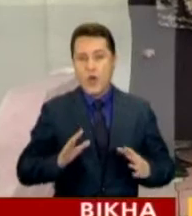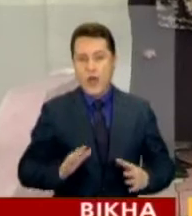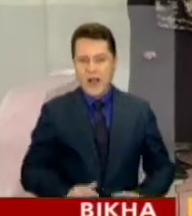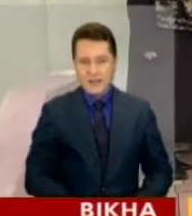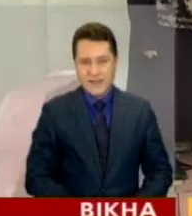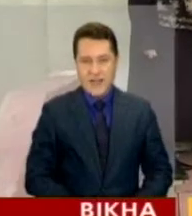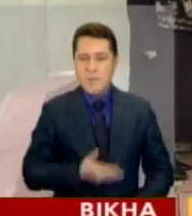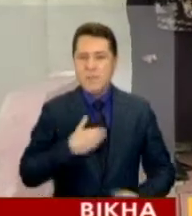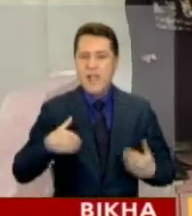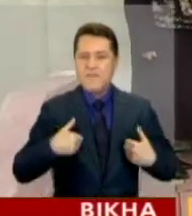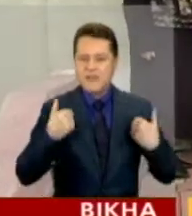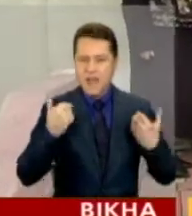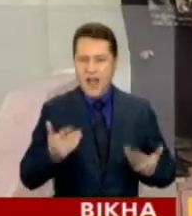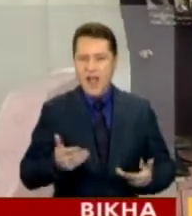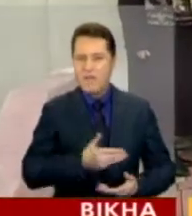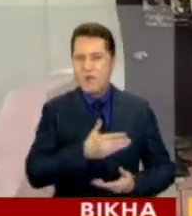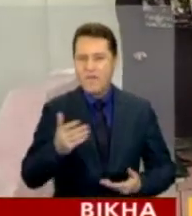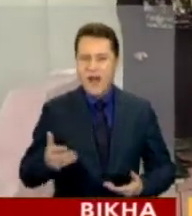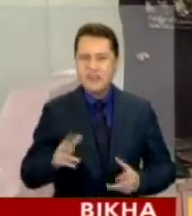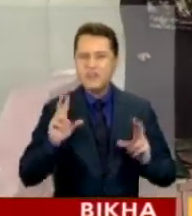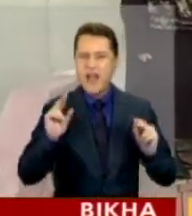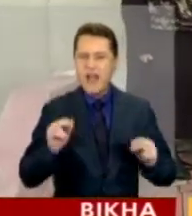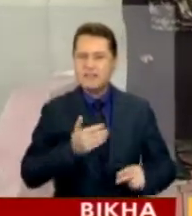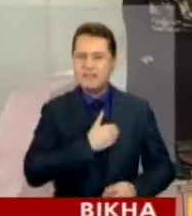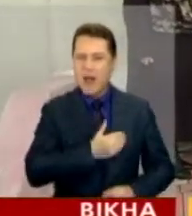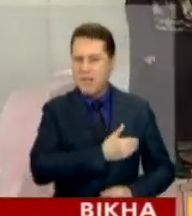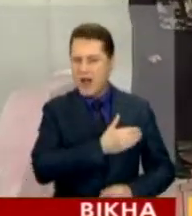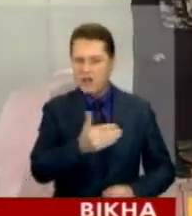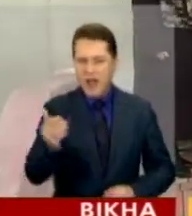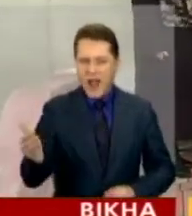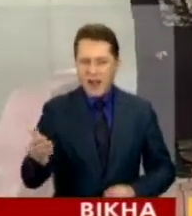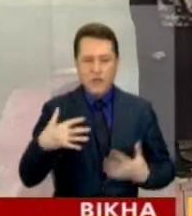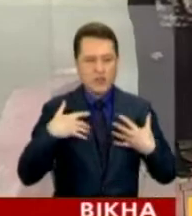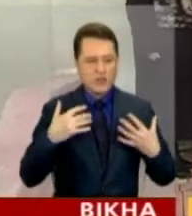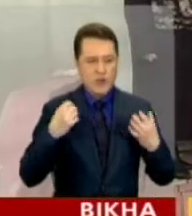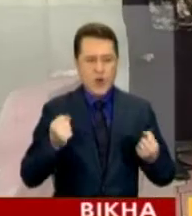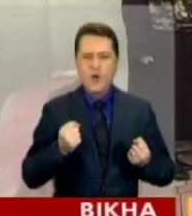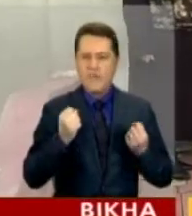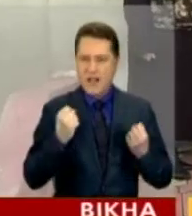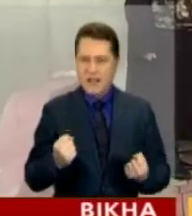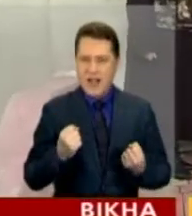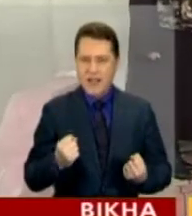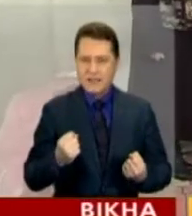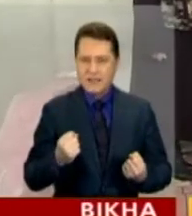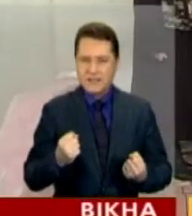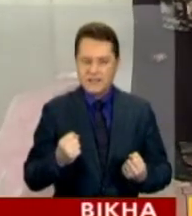вітаємо, щастя бажаємо, здоров'я як граніт